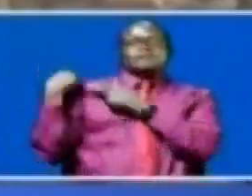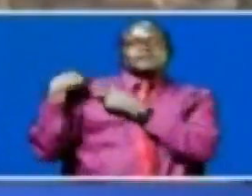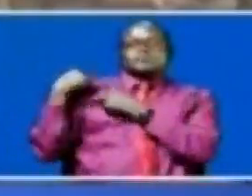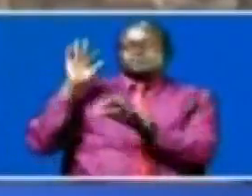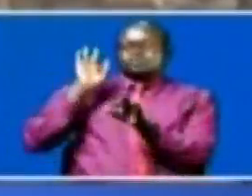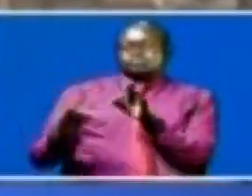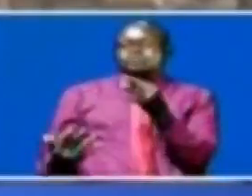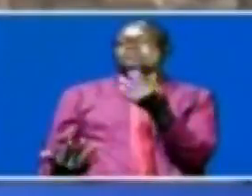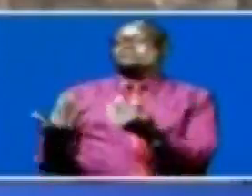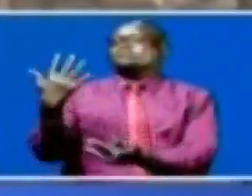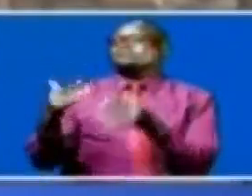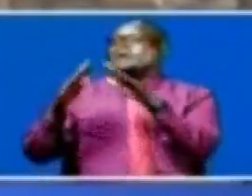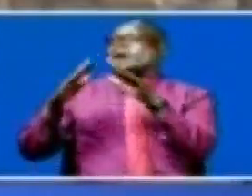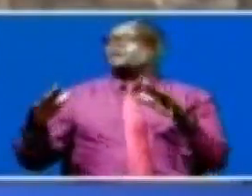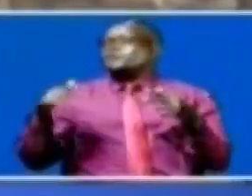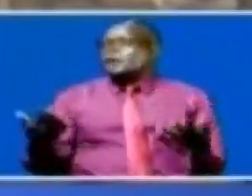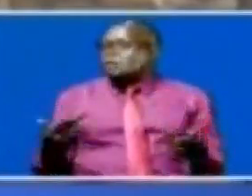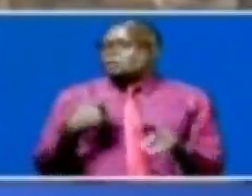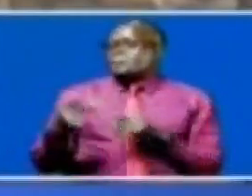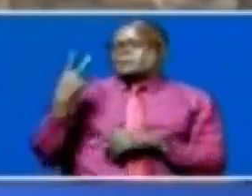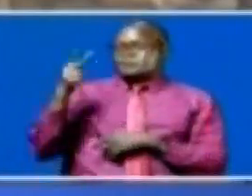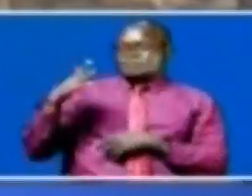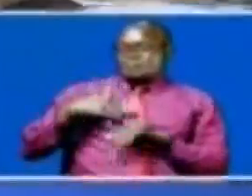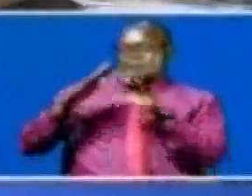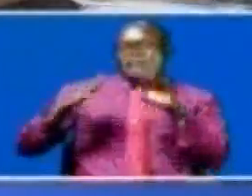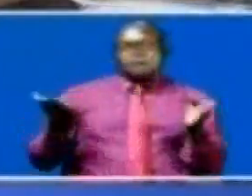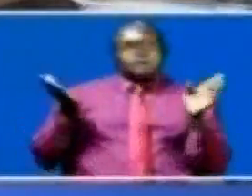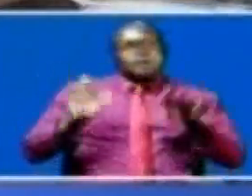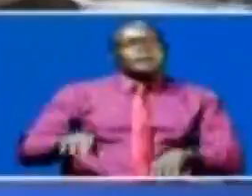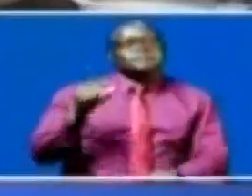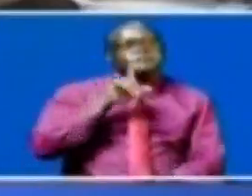choma nyumba yangu namna gani? Na mnaona naona saa hizi boma yangu vile iko.